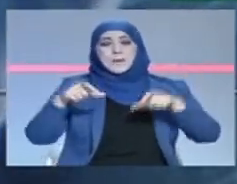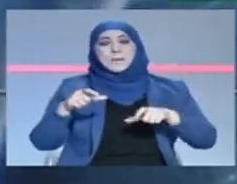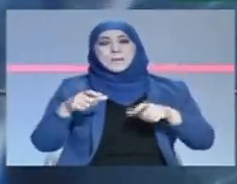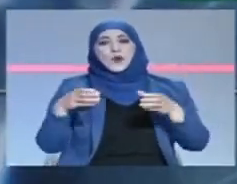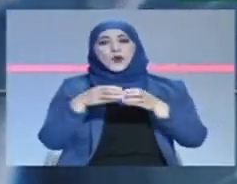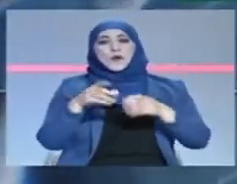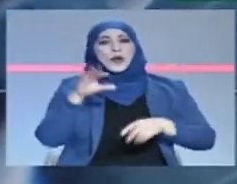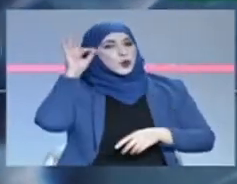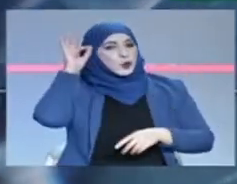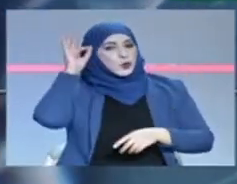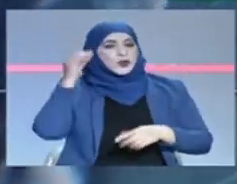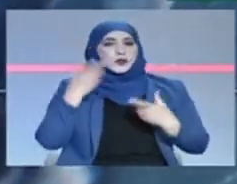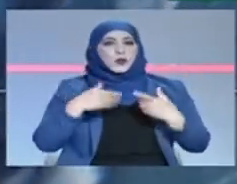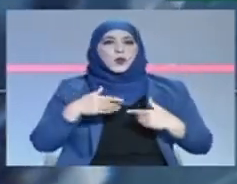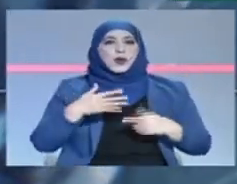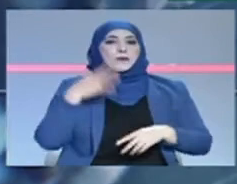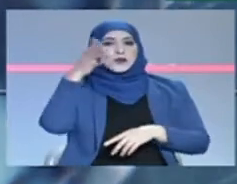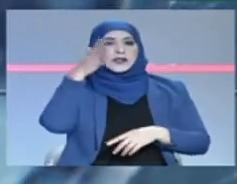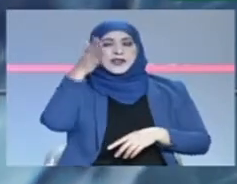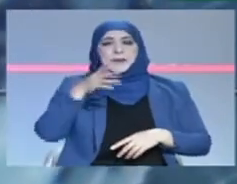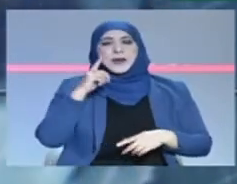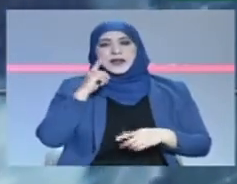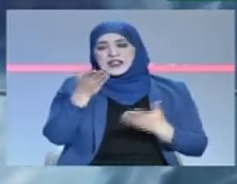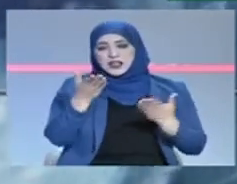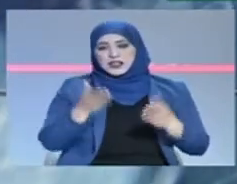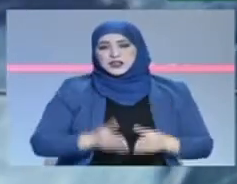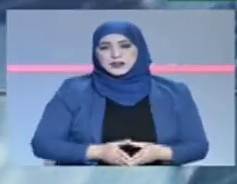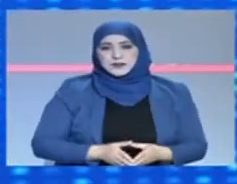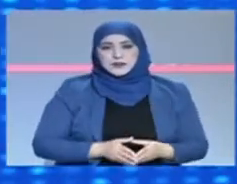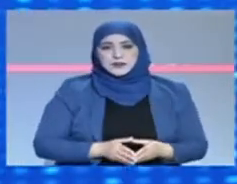التونسي ومستقبل أرجيش.